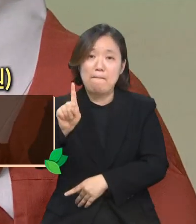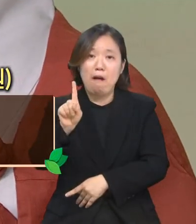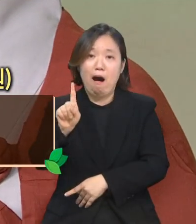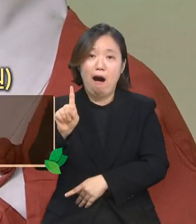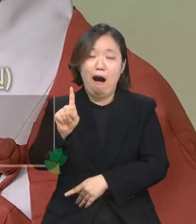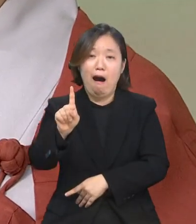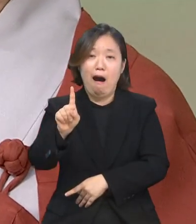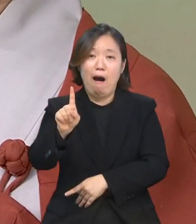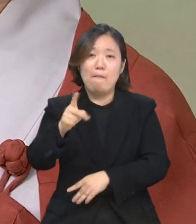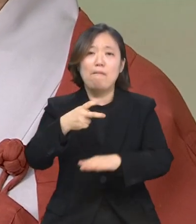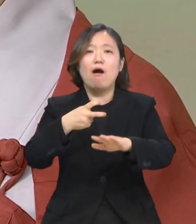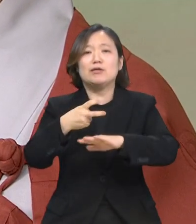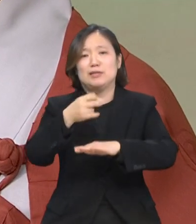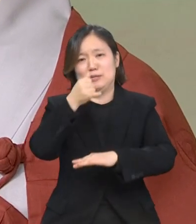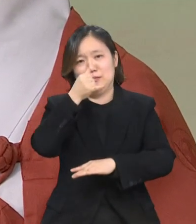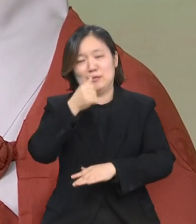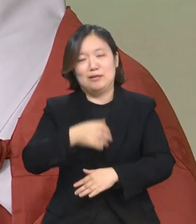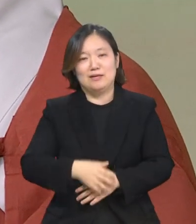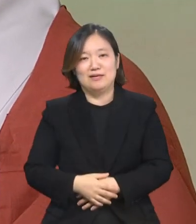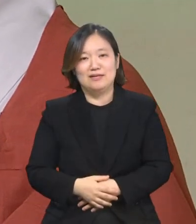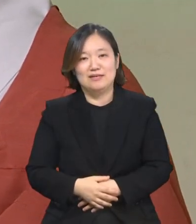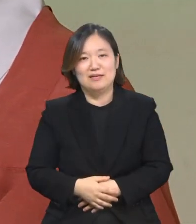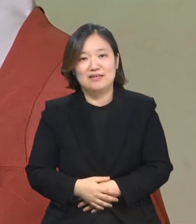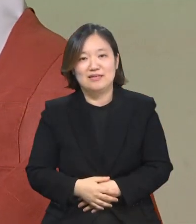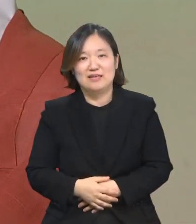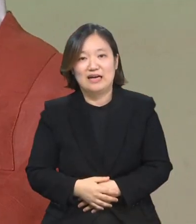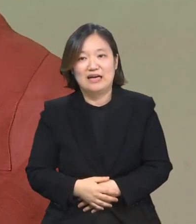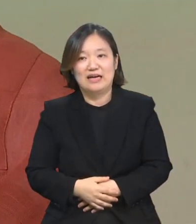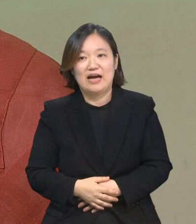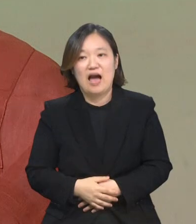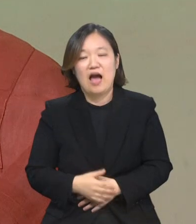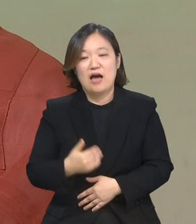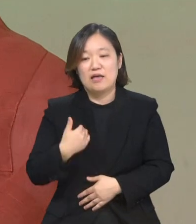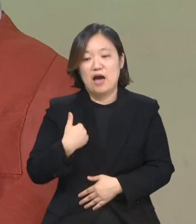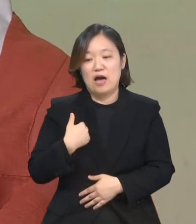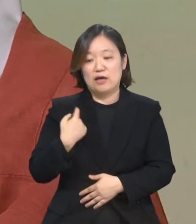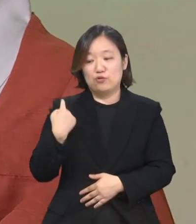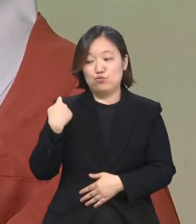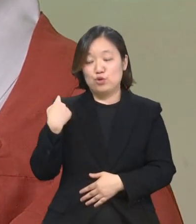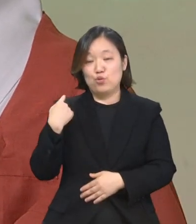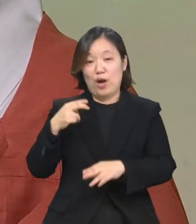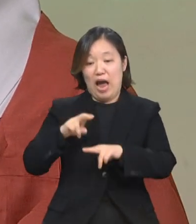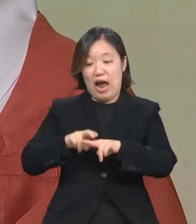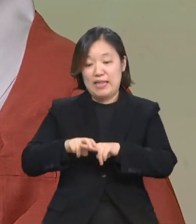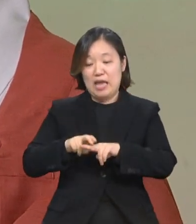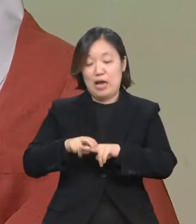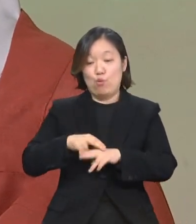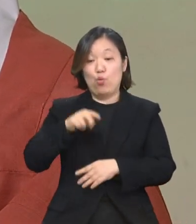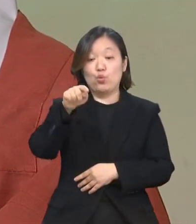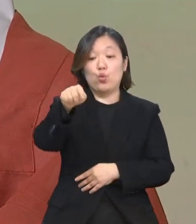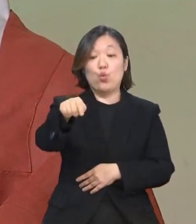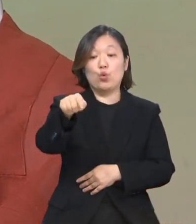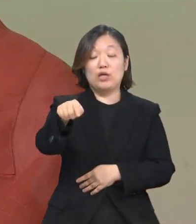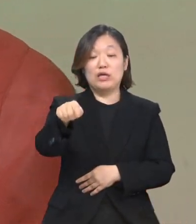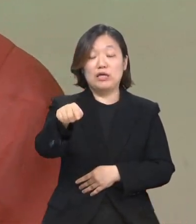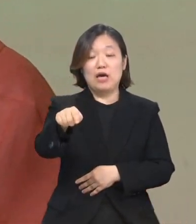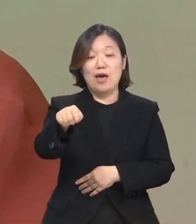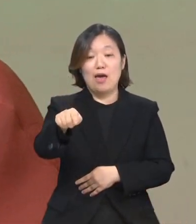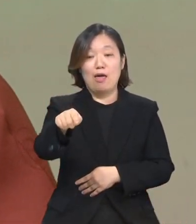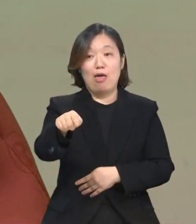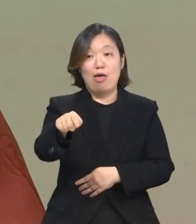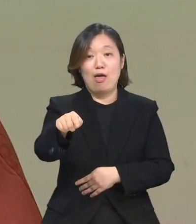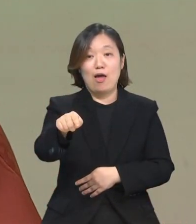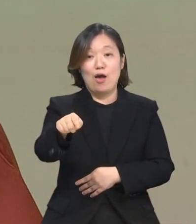서울에서 단양에 내려가는 버스가 있었는데 제가 이렇게 좀 뒤쪽에 앉아 있고 저 맞은편 쪽 약간 앞에